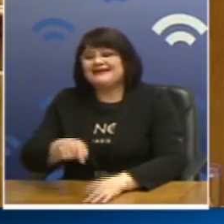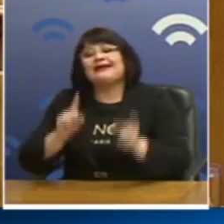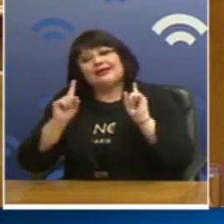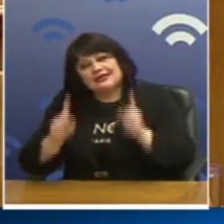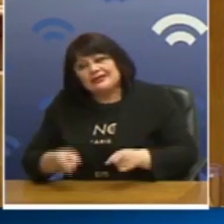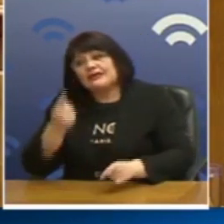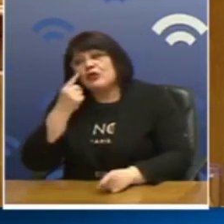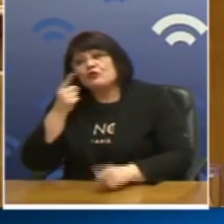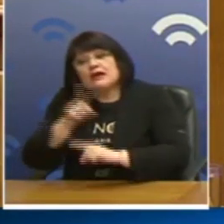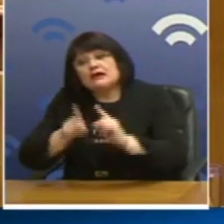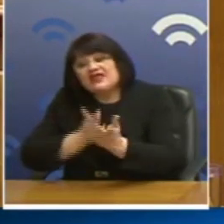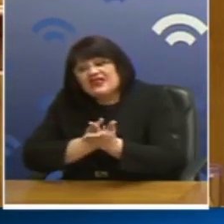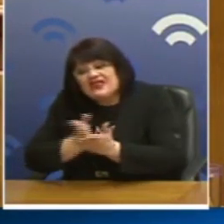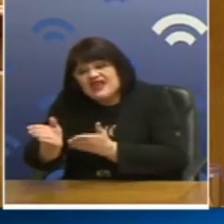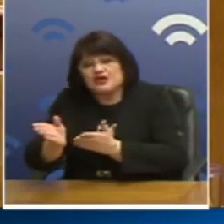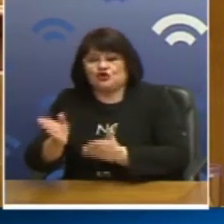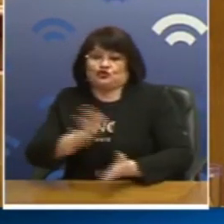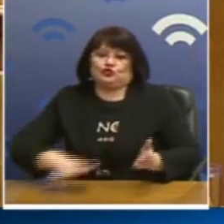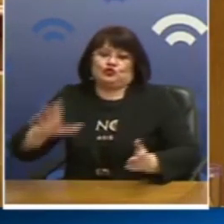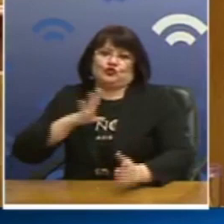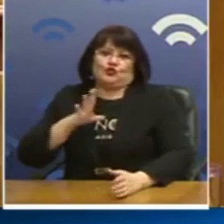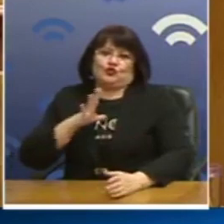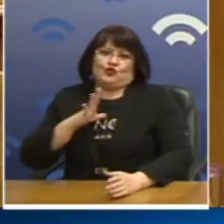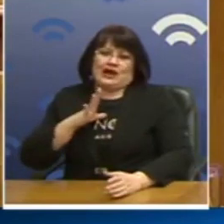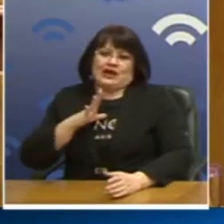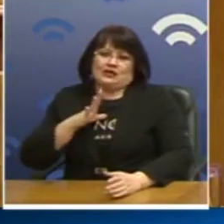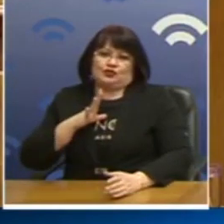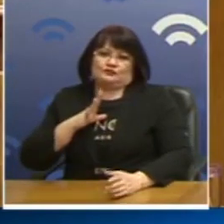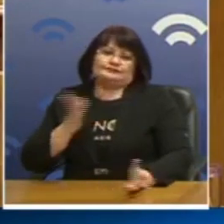του λαού και θα κριθεί και σε τελευταία ανάλυση. Σας ευχαριστώ.